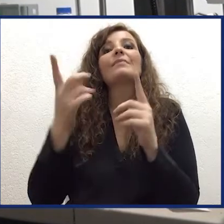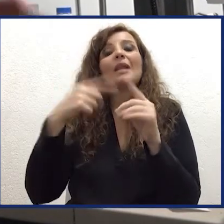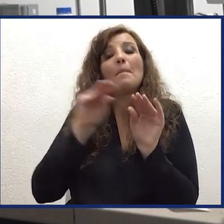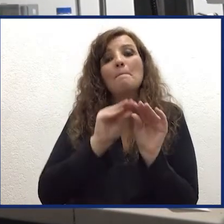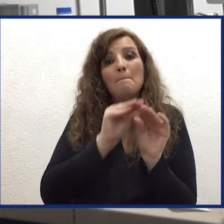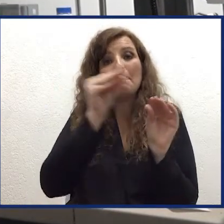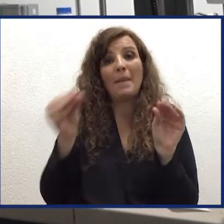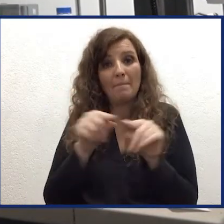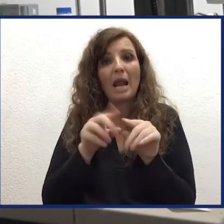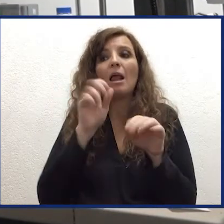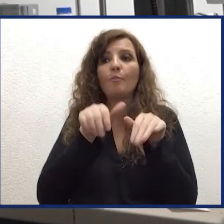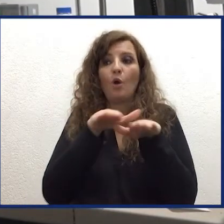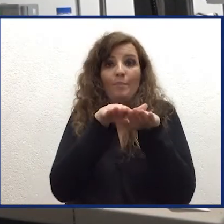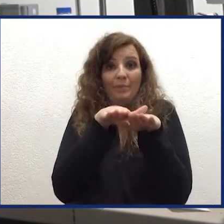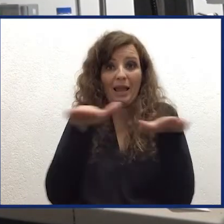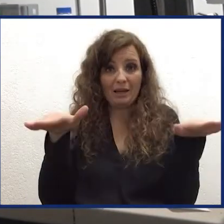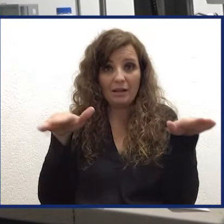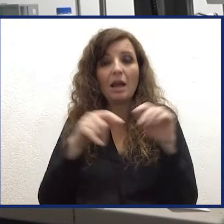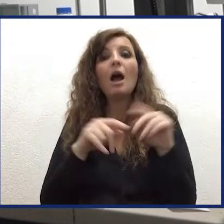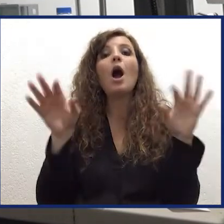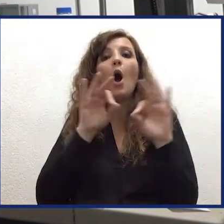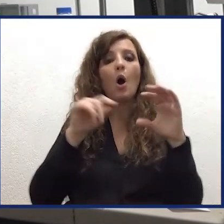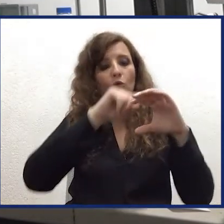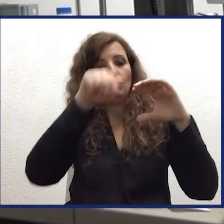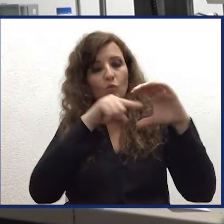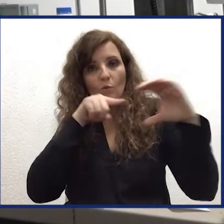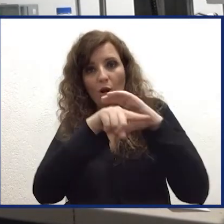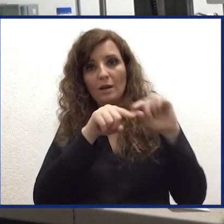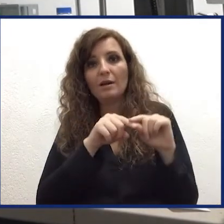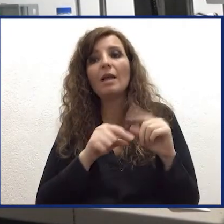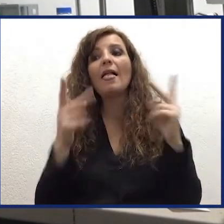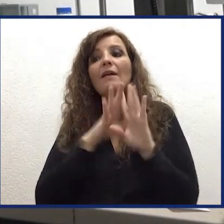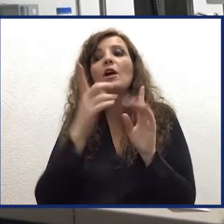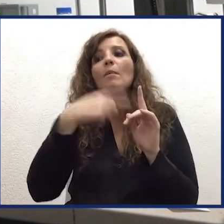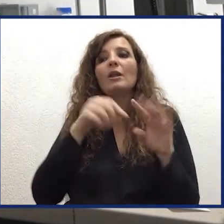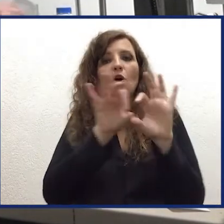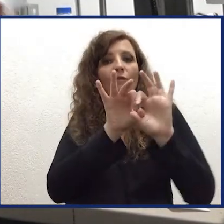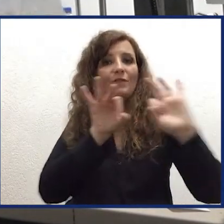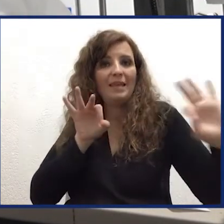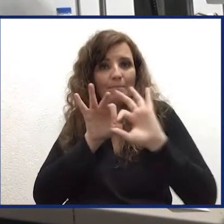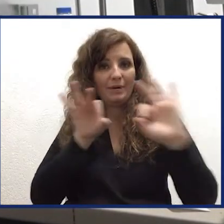Le membrane possono avere una configurazione piana oppure tubolare. In questo caso noi abbiamo